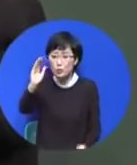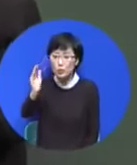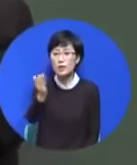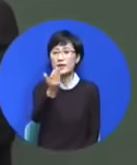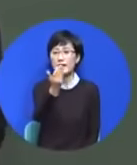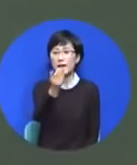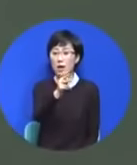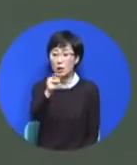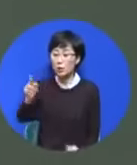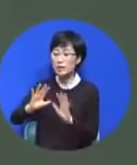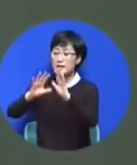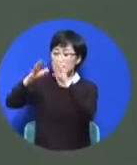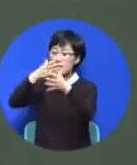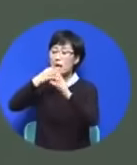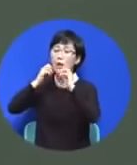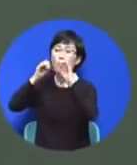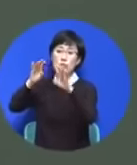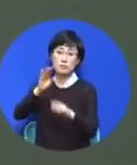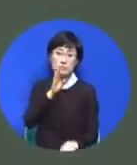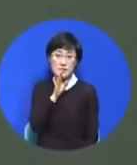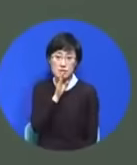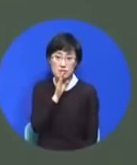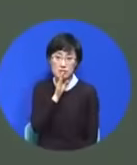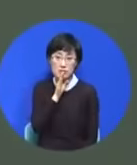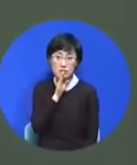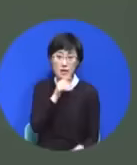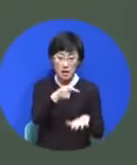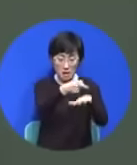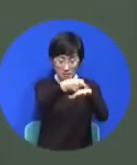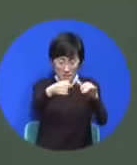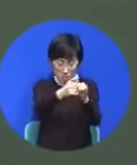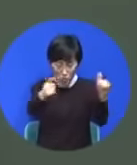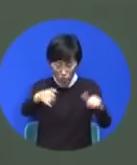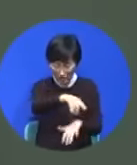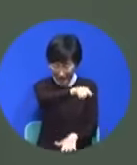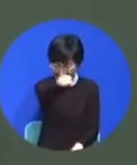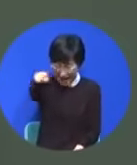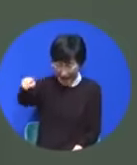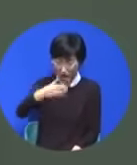세계복음 모든 민족에게 복음이 거한 이후에